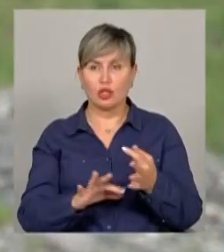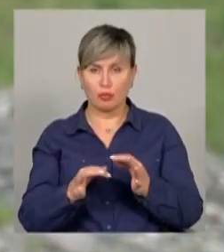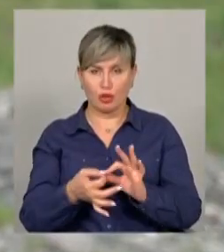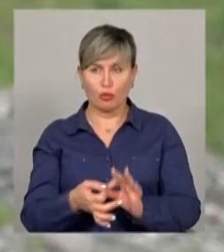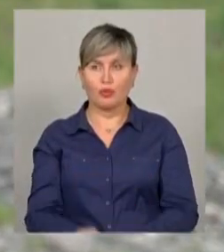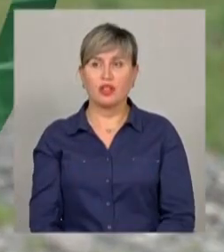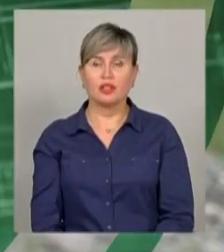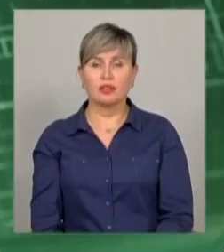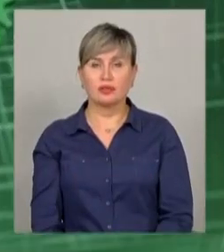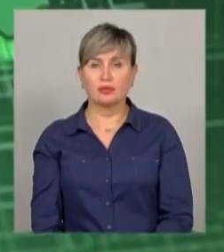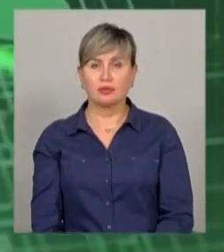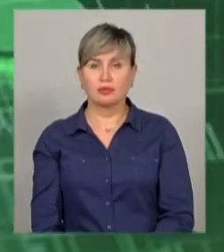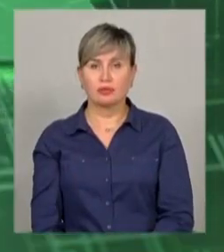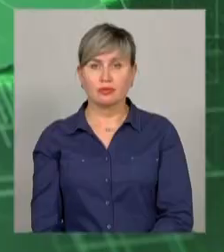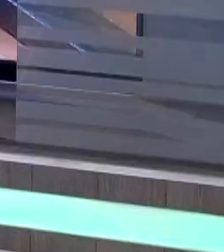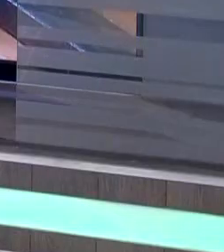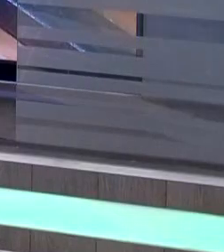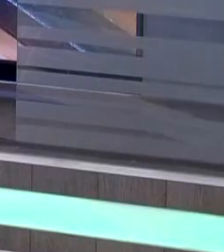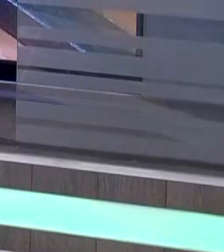Тургалиева.